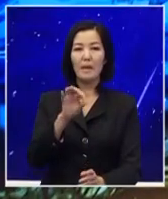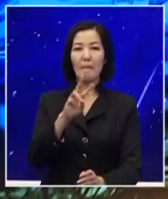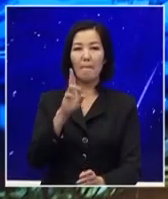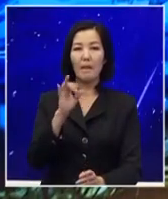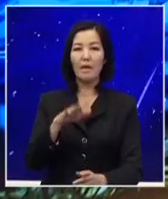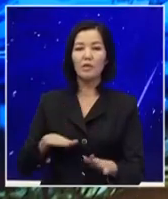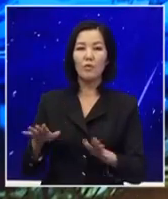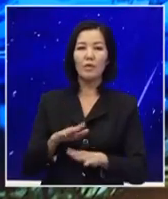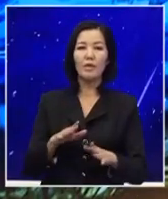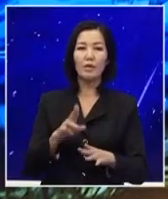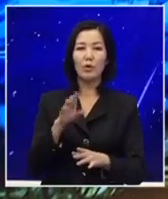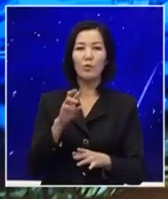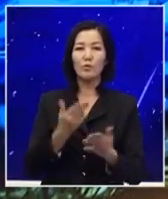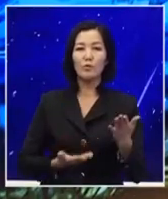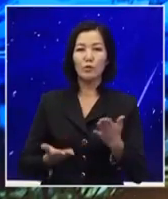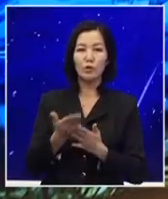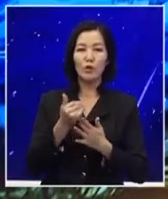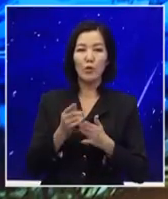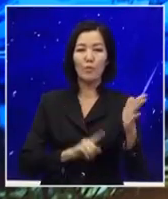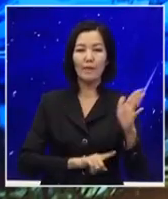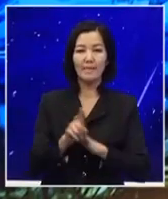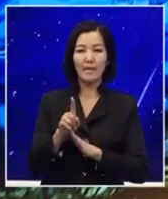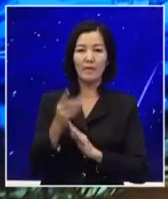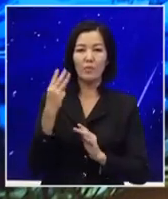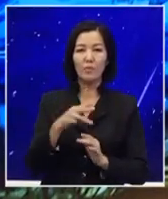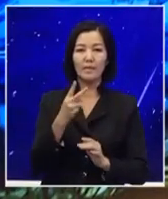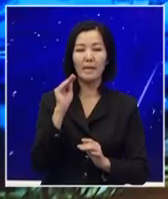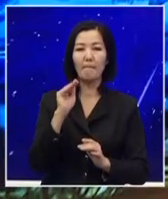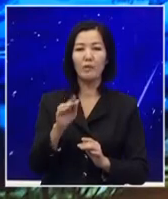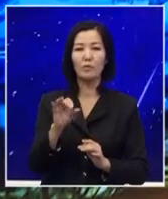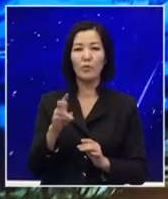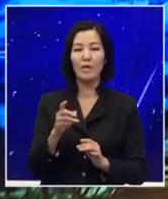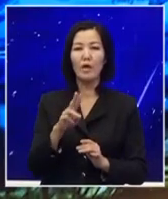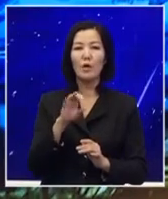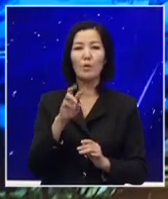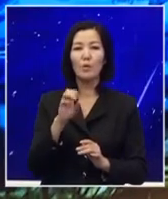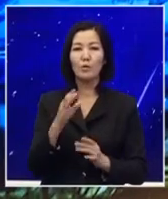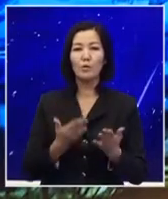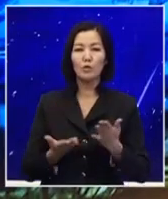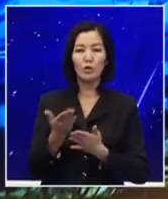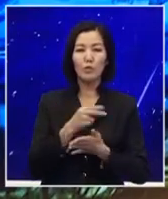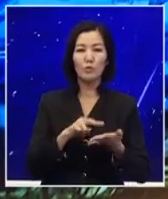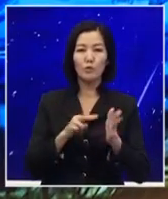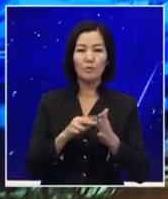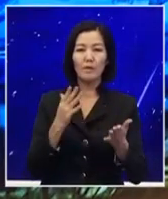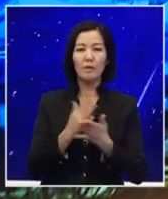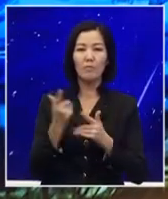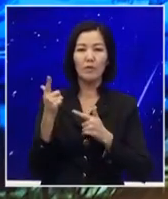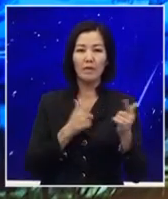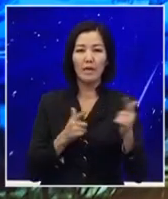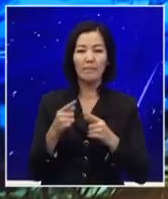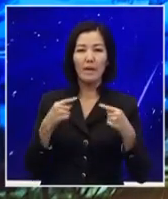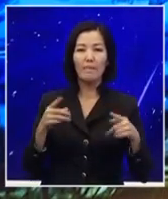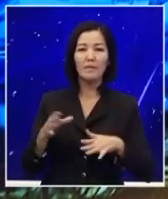Балқаш ауданында күріш ору жұмыстары қызу. Биыл аймақ 32 мың тоннадан аса ақ маржан алуды көздеп отыр. Шаруалар дайын өнімді